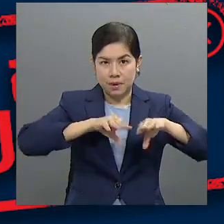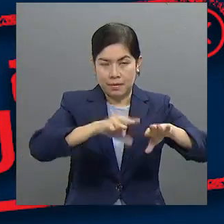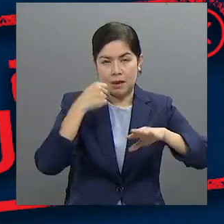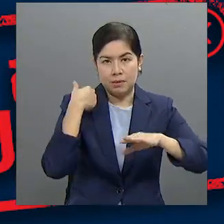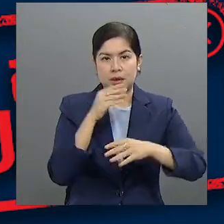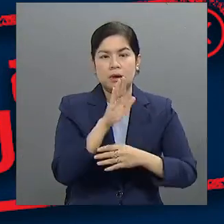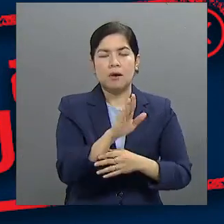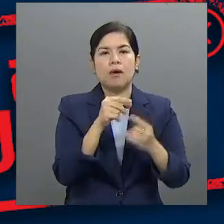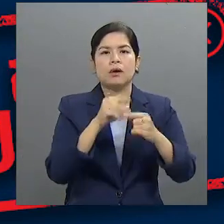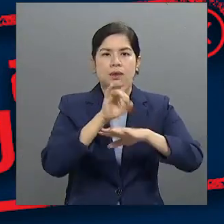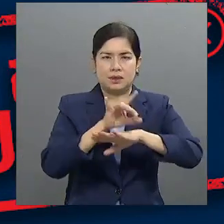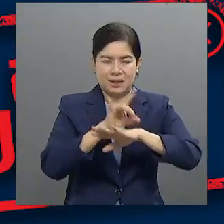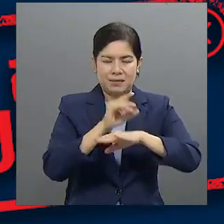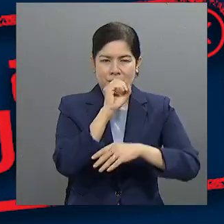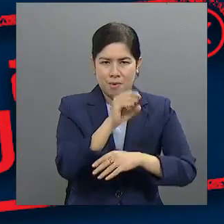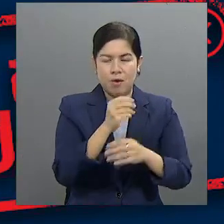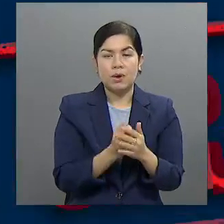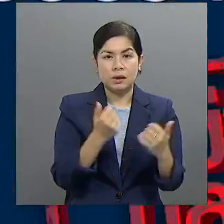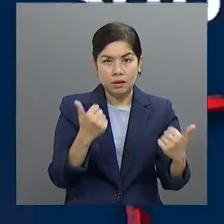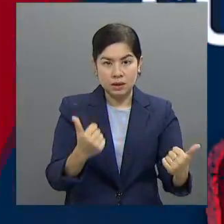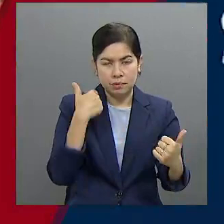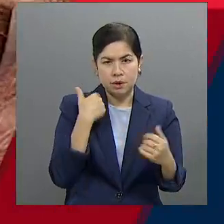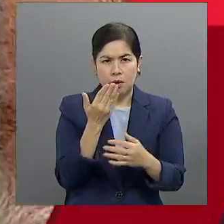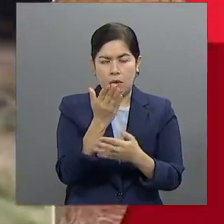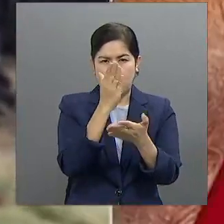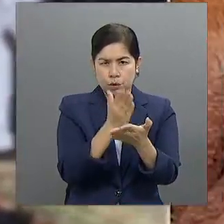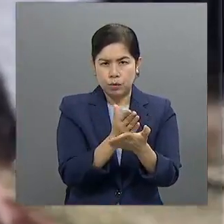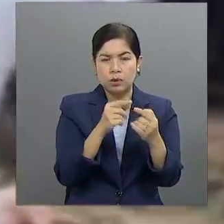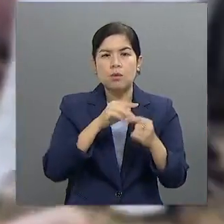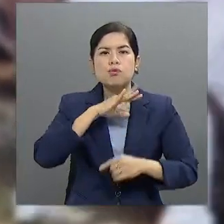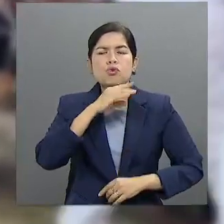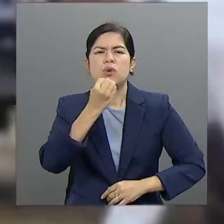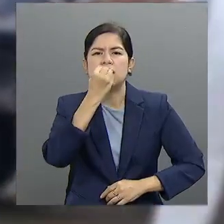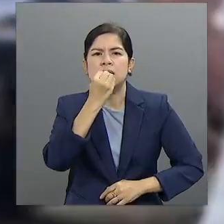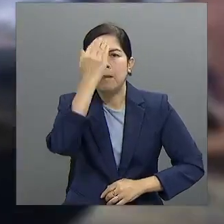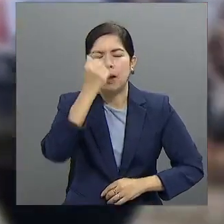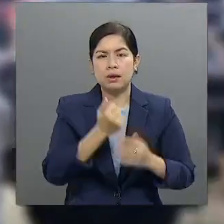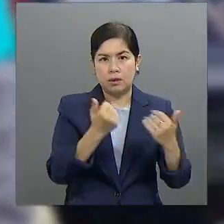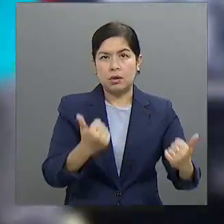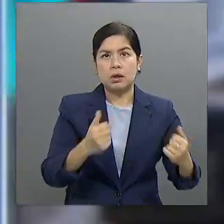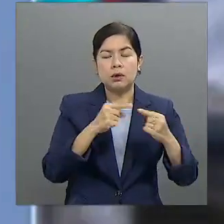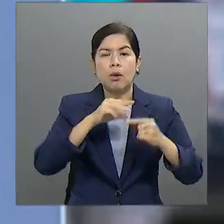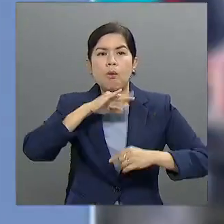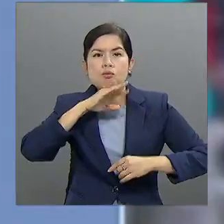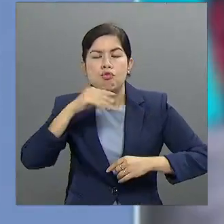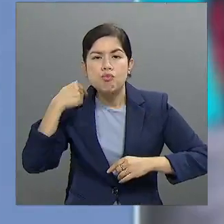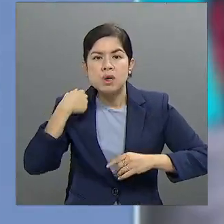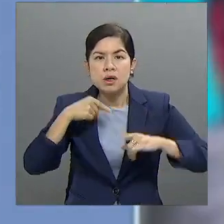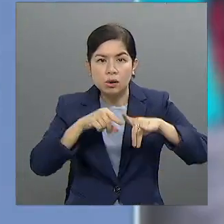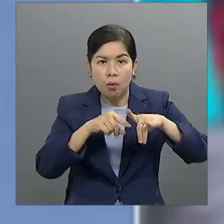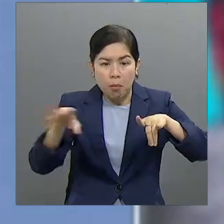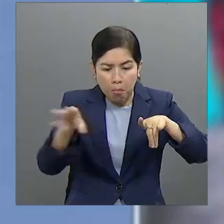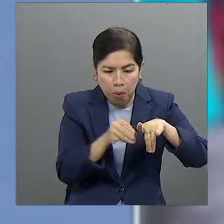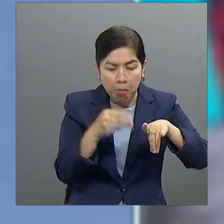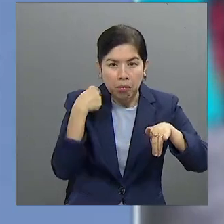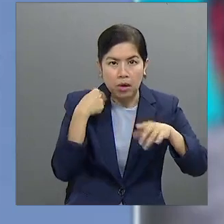กแล้วครับบอกว่าช่วงนี้ให้งดกินเนื้อหมูนะครับเนื่องจากขณะนี้หมูกำลังติดโรคระบาดกรมปศุสัตว์ก็เลยออกมาชี้แจงว่